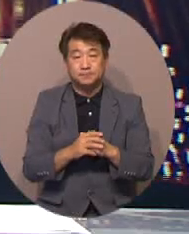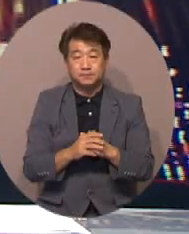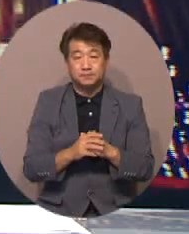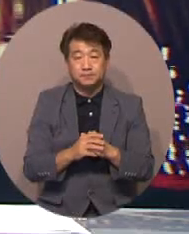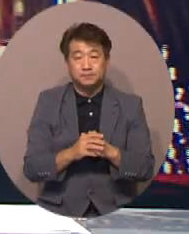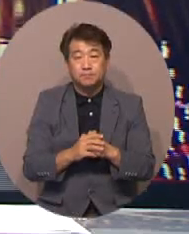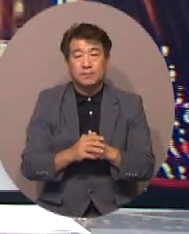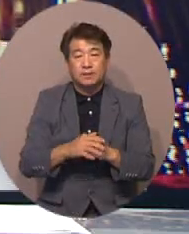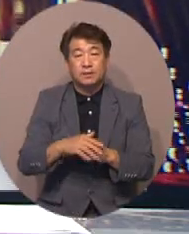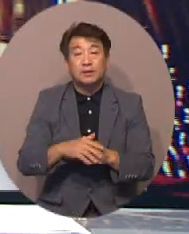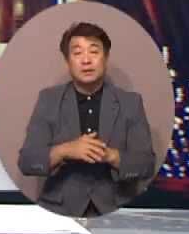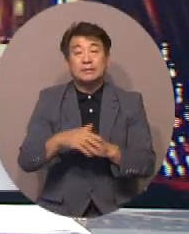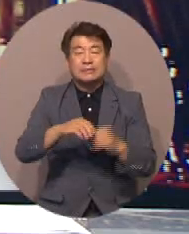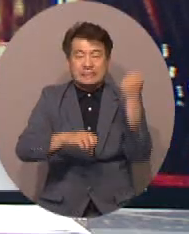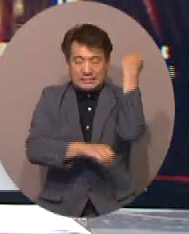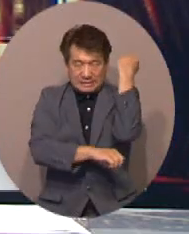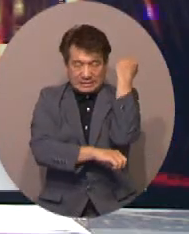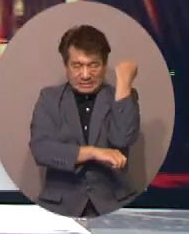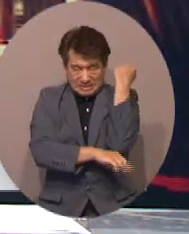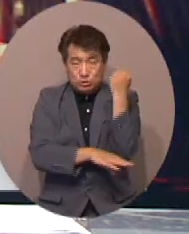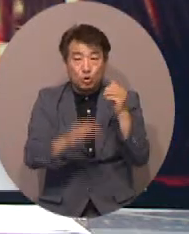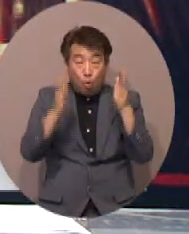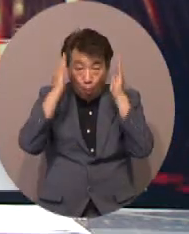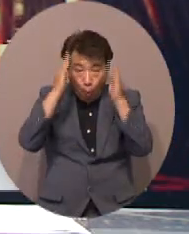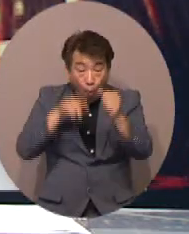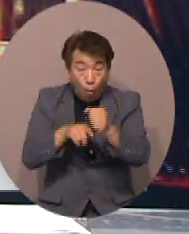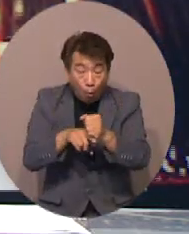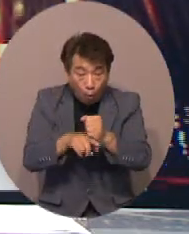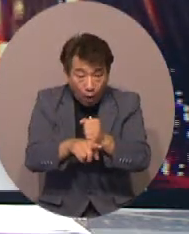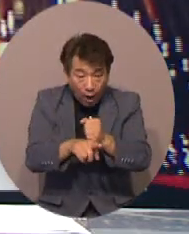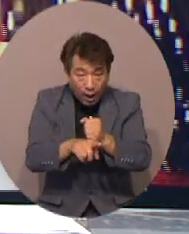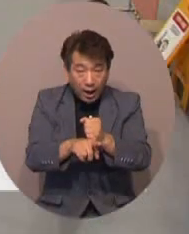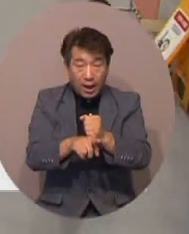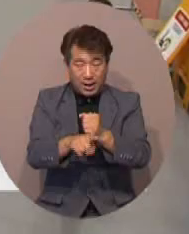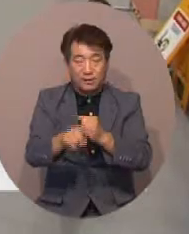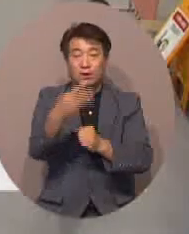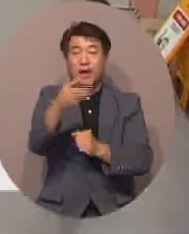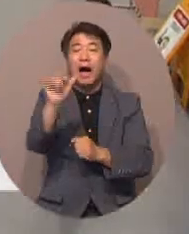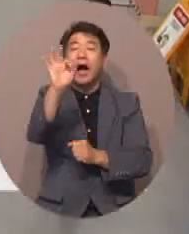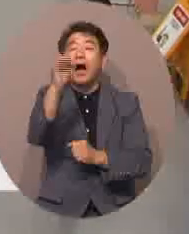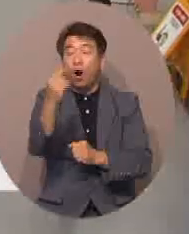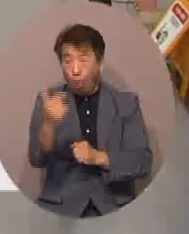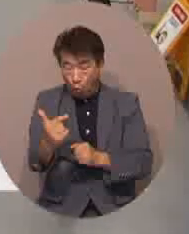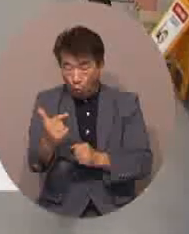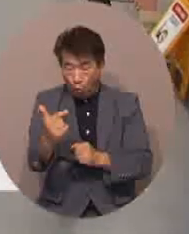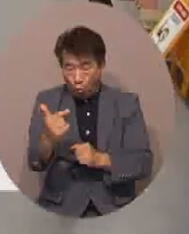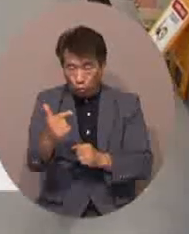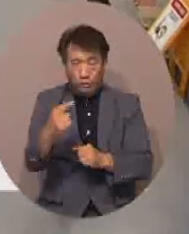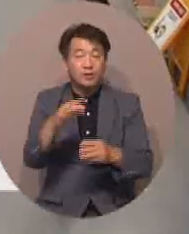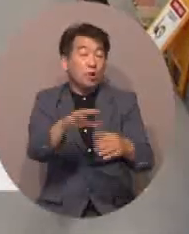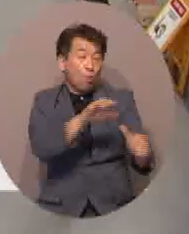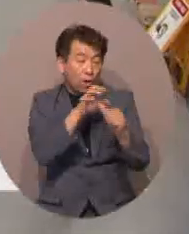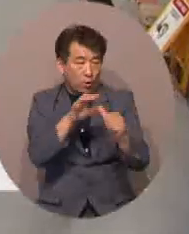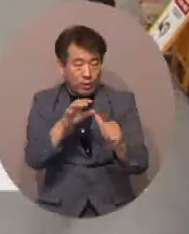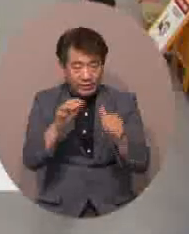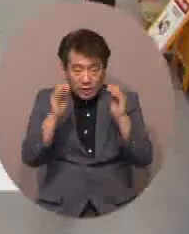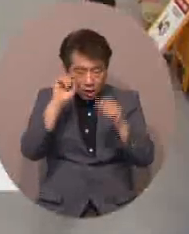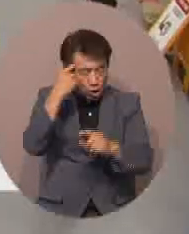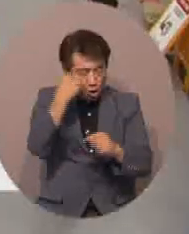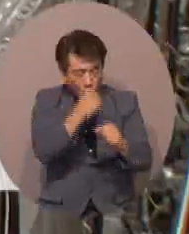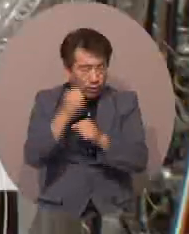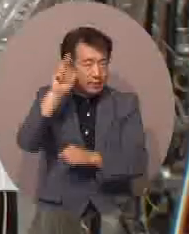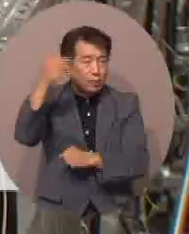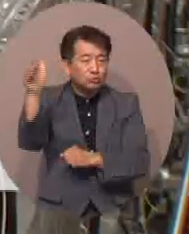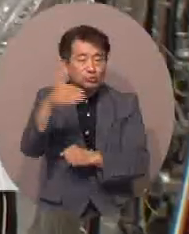단군의 최대 기초과학 프로젝트라 불리는 한국형 중이온 가속기 라온을 활용한 연구가 다음 주부터